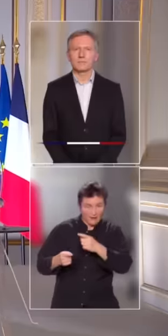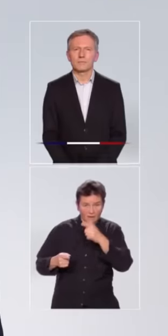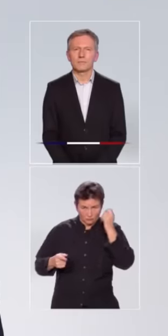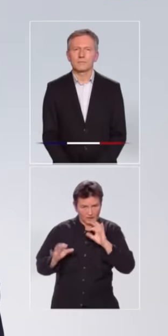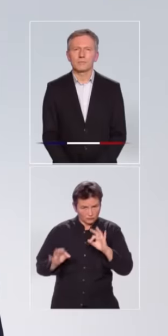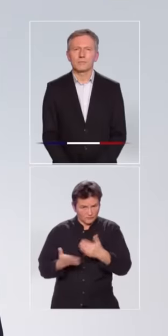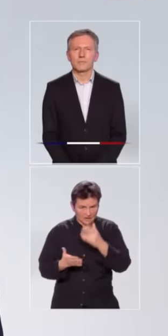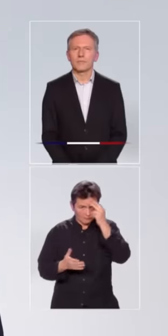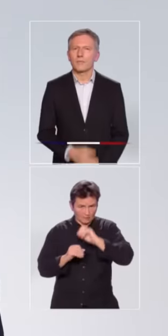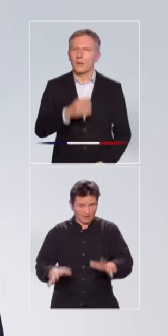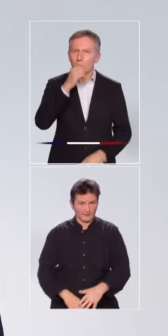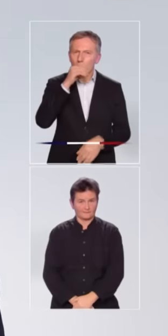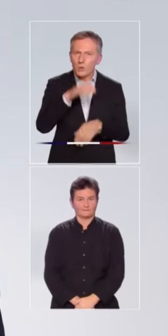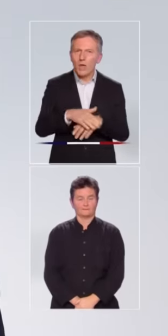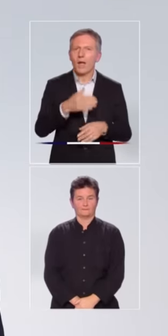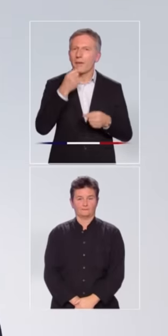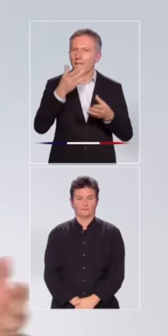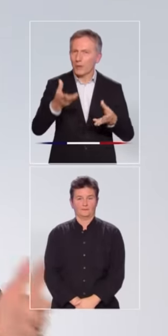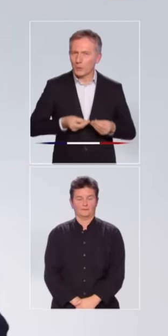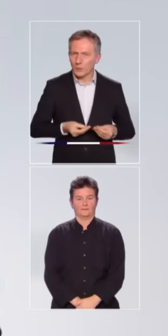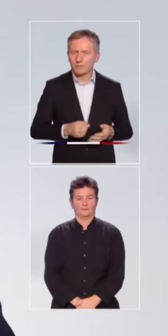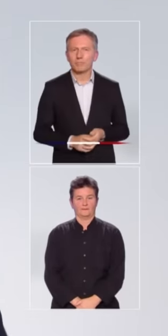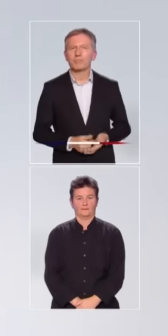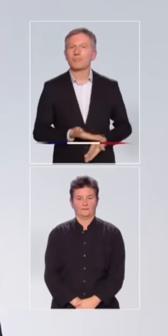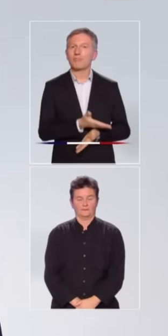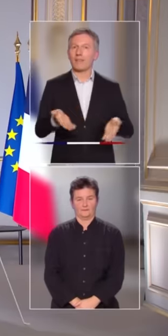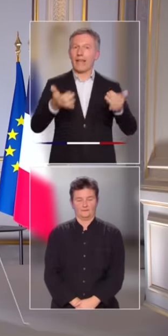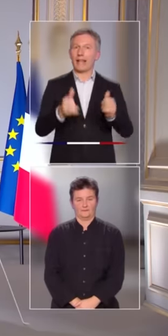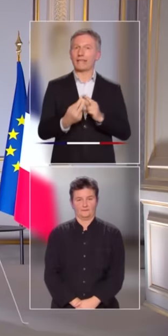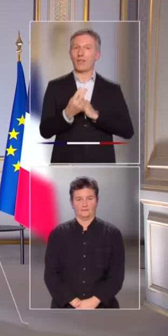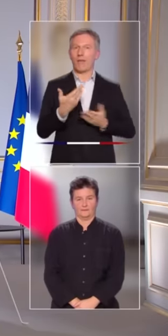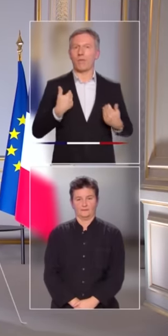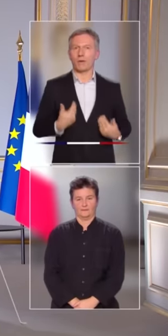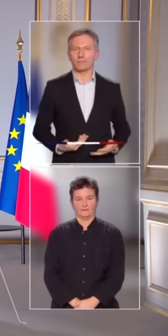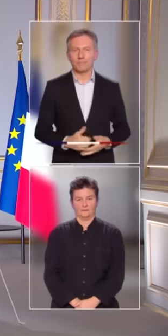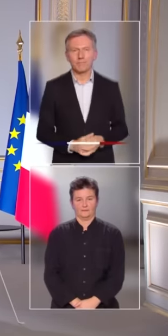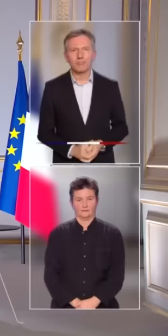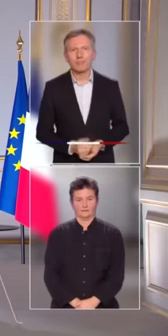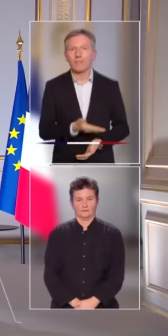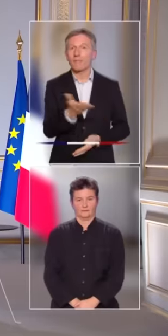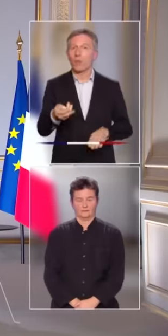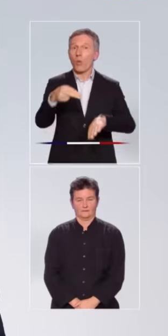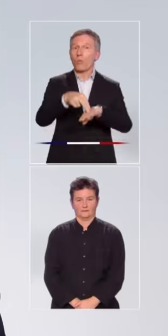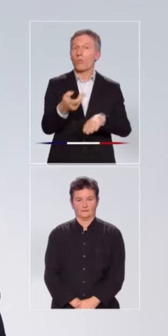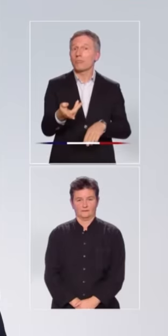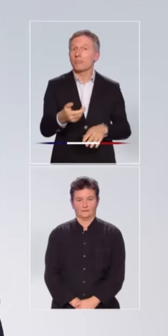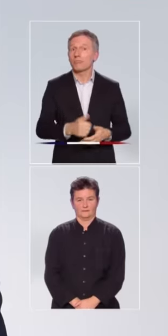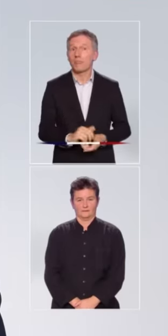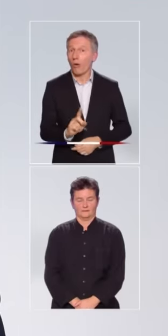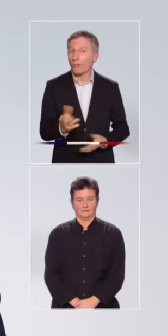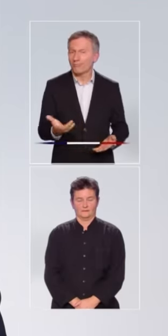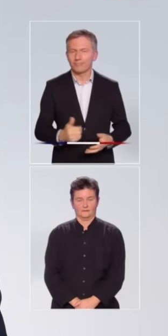Ukraine? Bonsoir et bienvenue. Vous êtes assis devant moi. Est-ce que vous êtes debout?